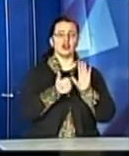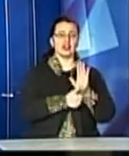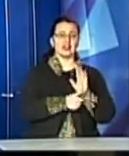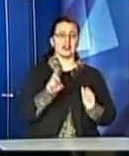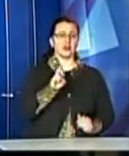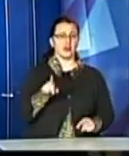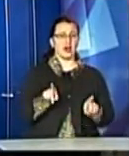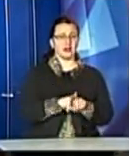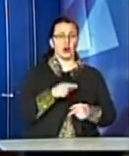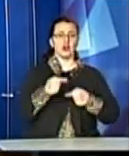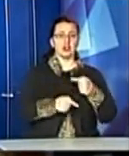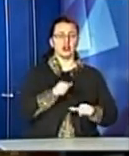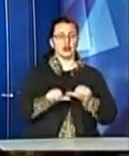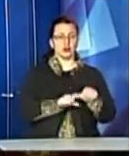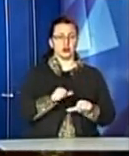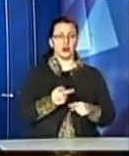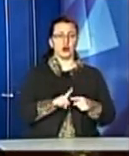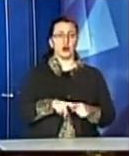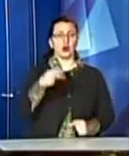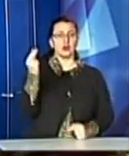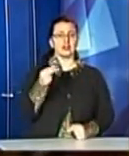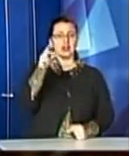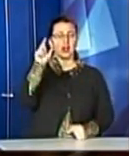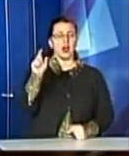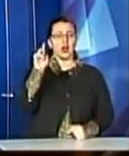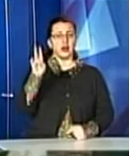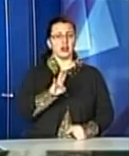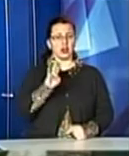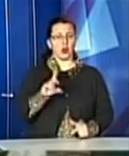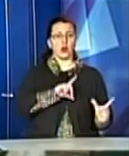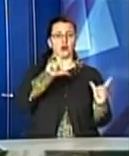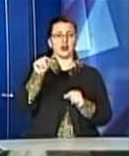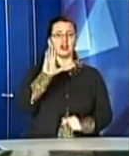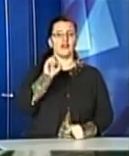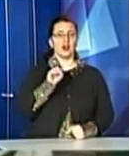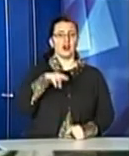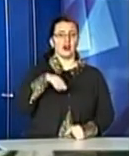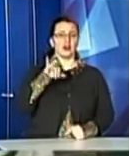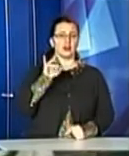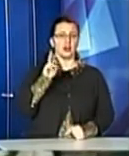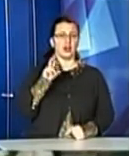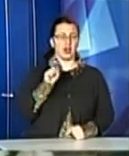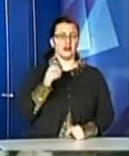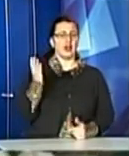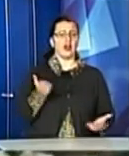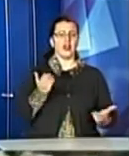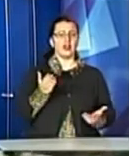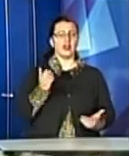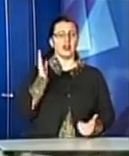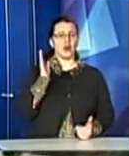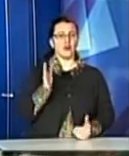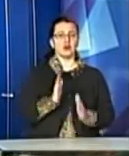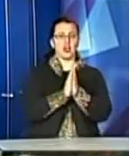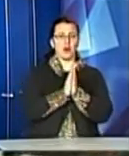березня. Також вже наступного року Зарваницька ікона Божої Матері відправиться у Ватикан. На площі Святого Петра перед нею молитиметься за Україну та всіх